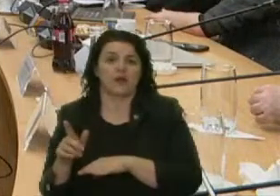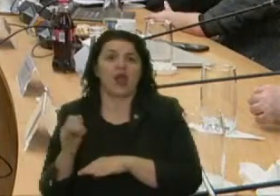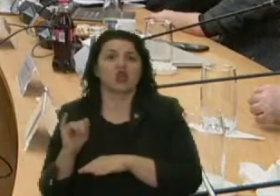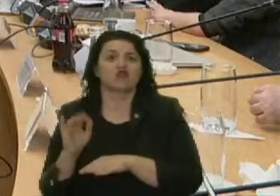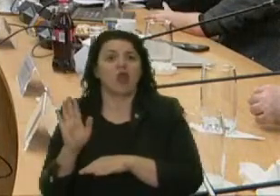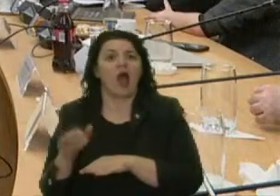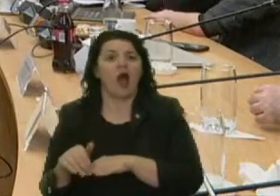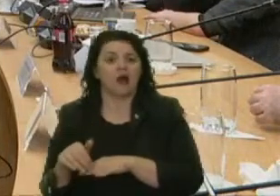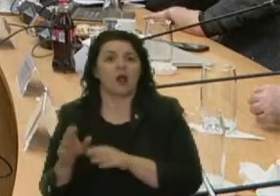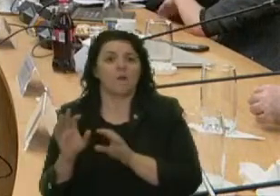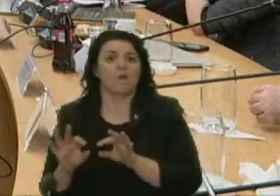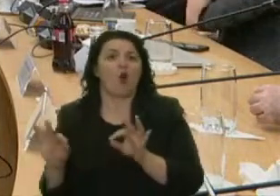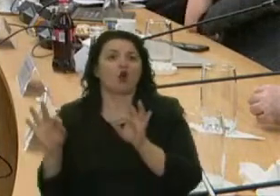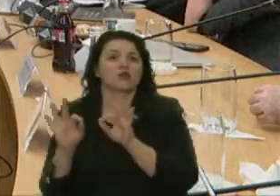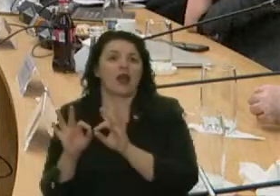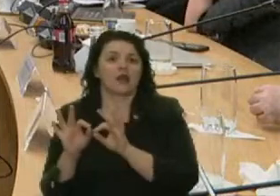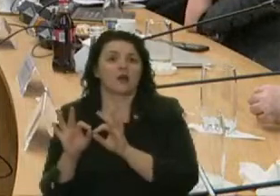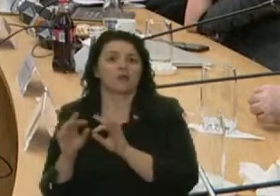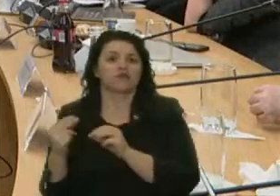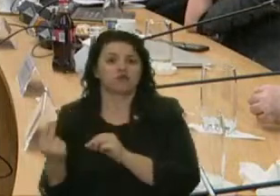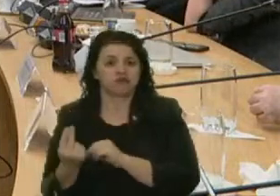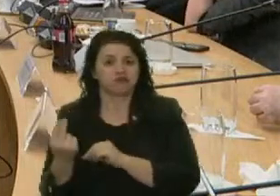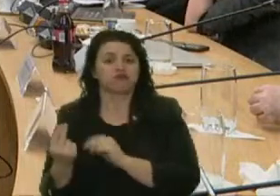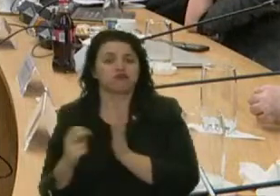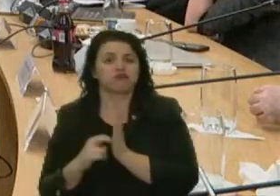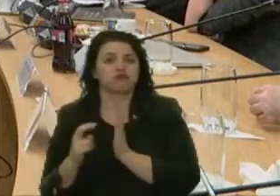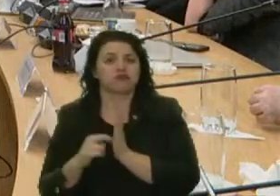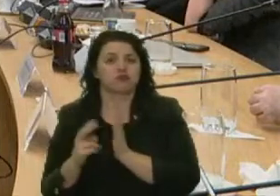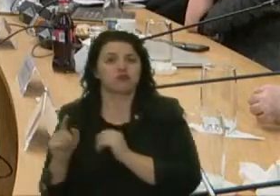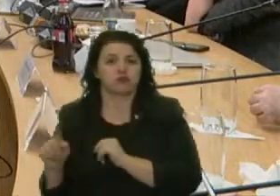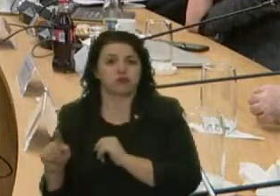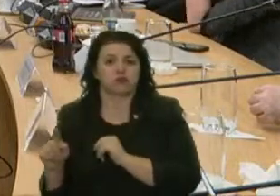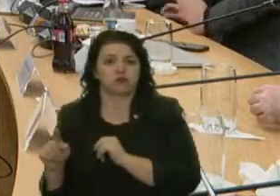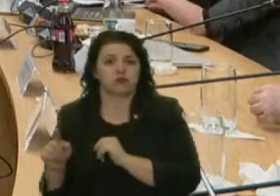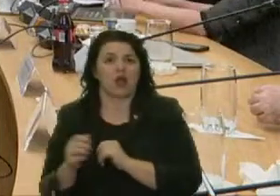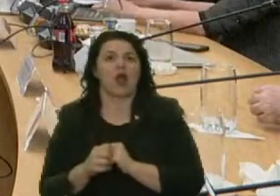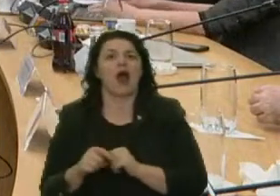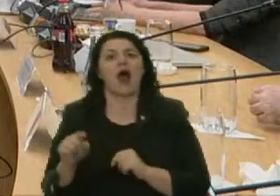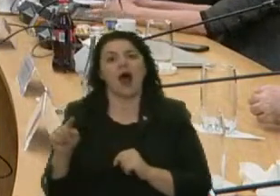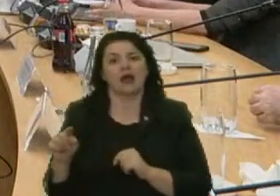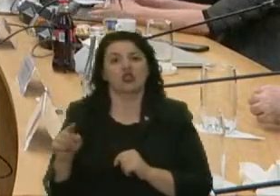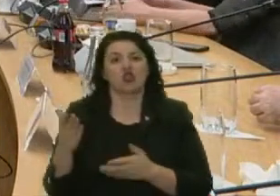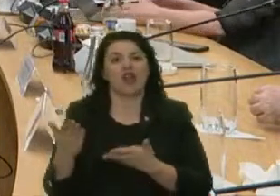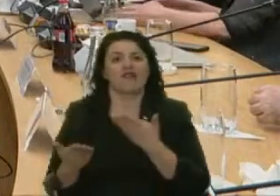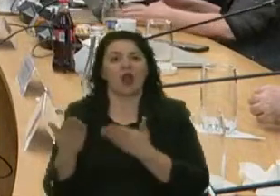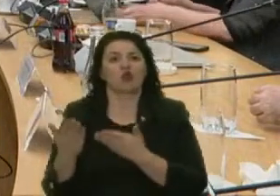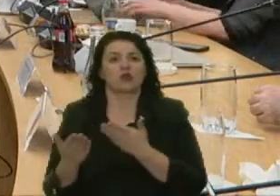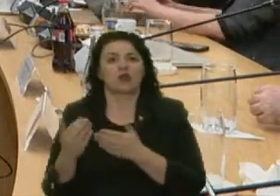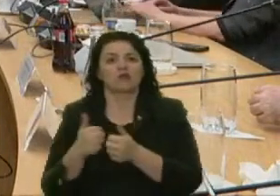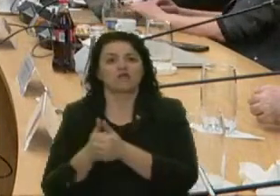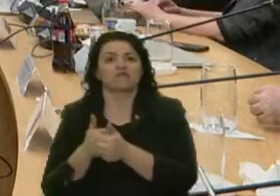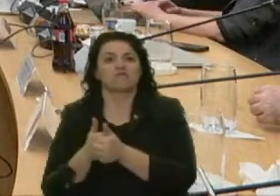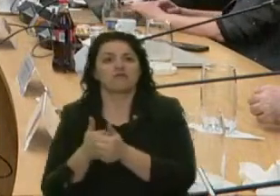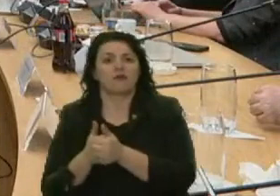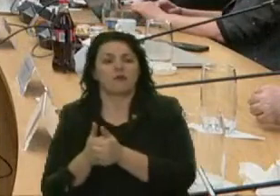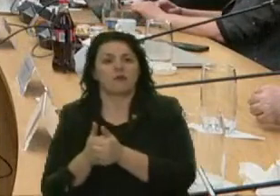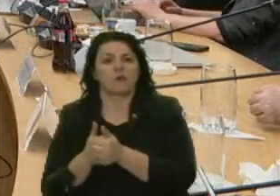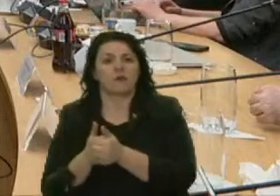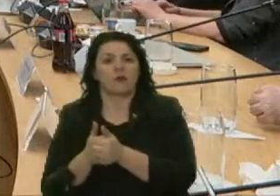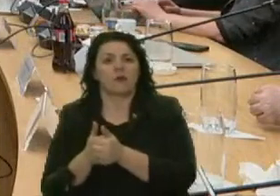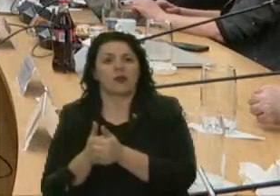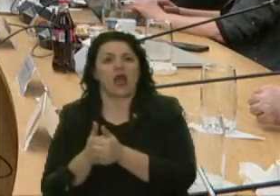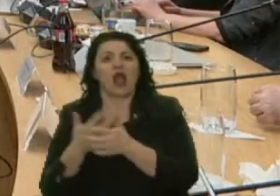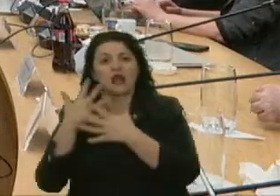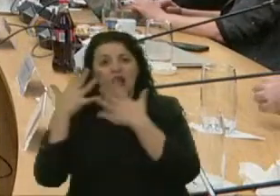are un un model ce probează cu brio funcționalitatea acestui cadru legal aici evaluatorii au urmat o grilă de au de urmat o